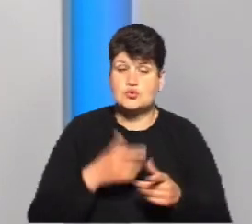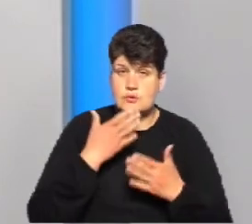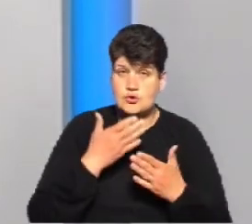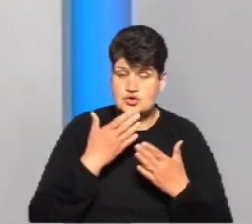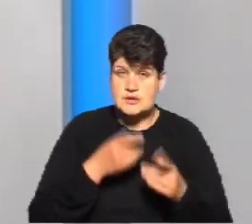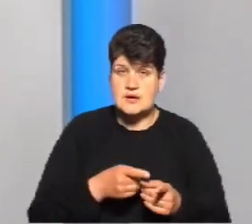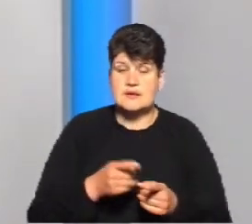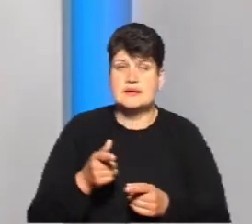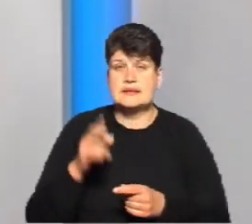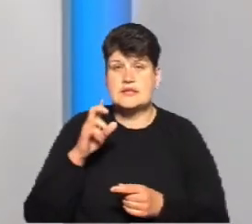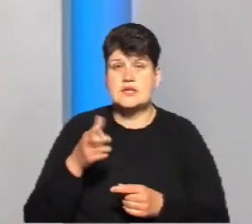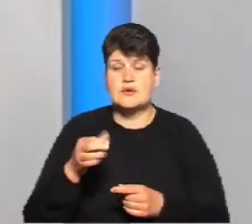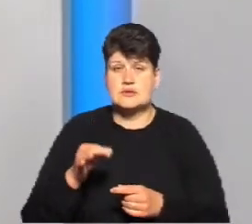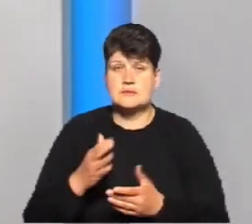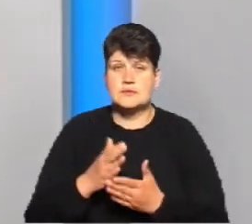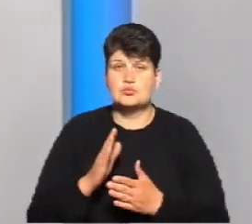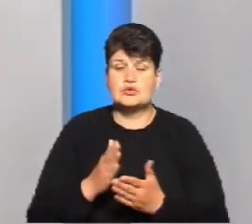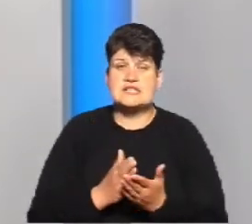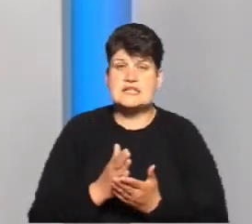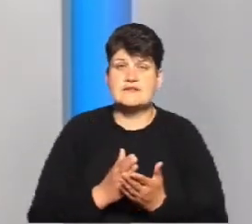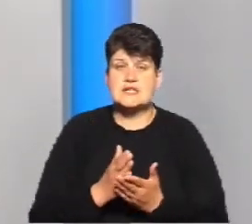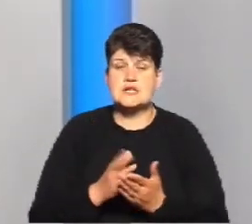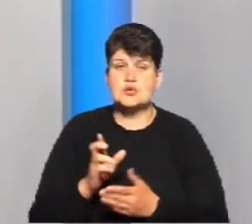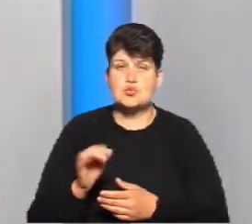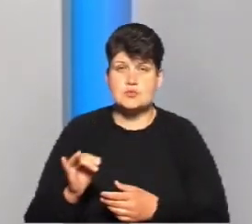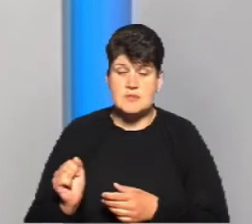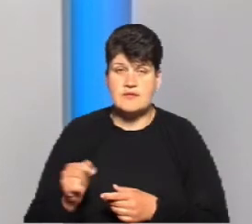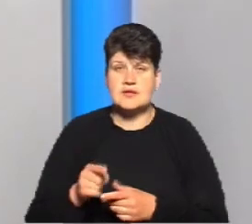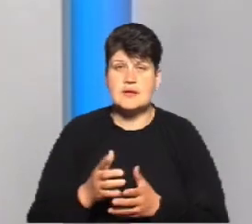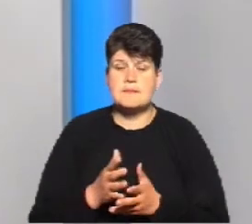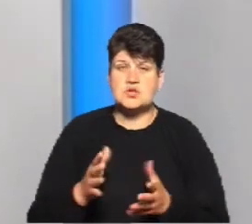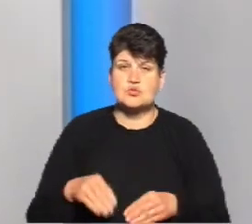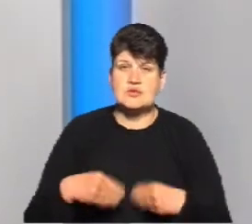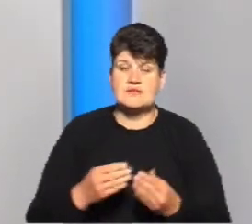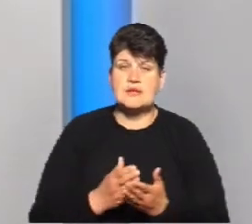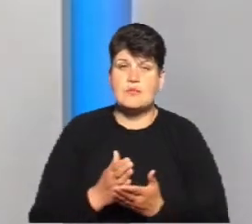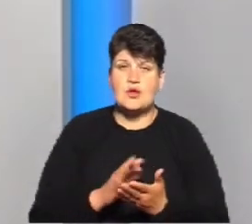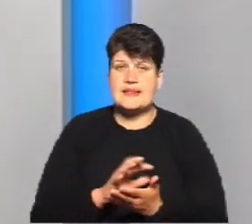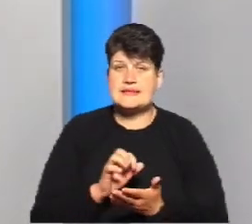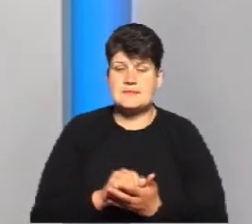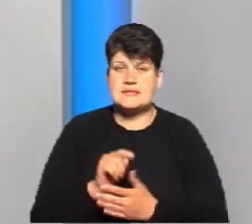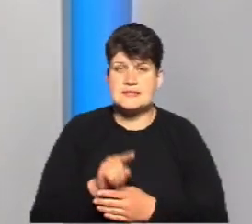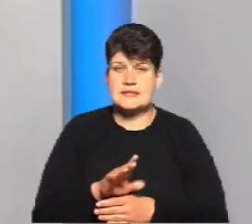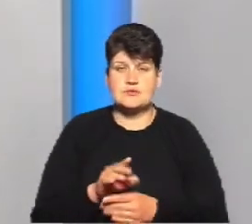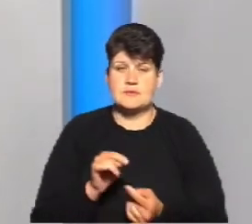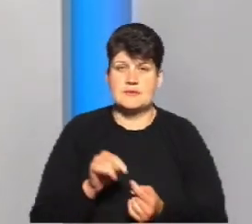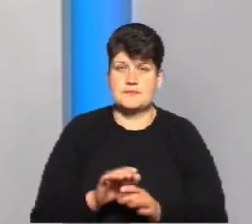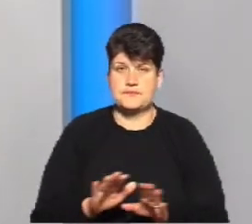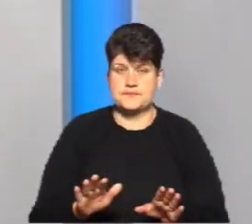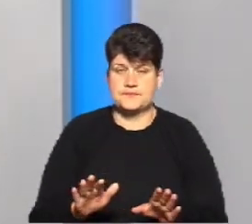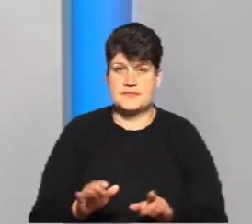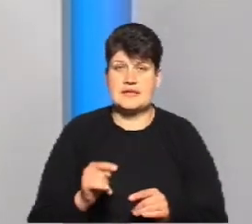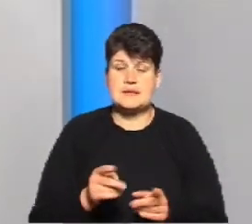органи тепер мають стати сервісною службою, тобто фактично вони мають більше надавати послуги, а не займатися тим, що їм не властиве. За ними